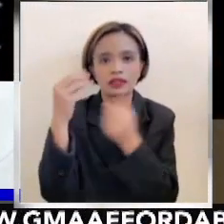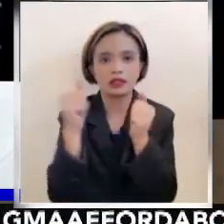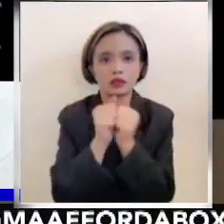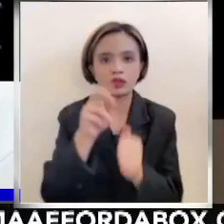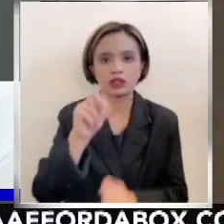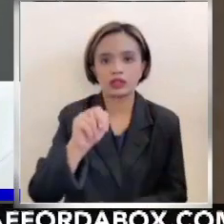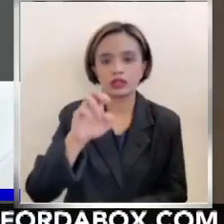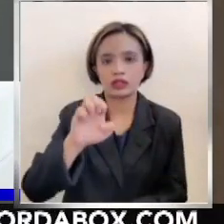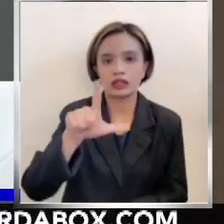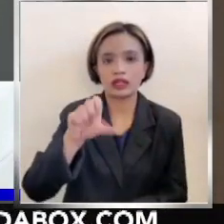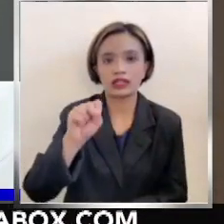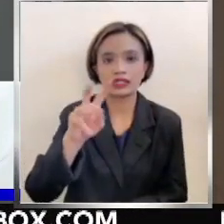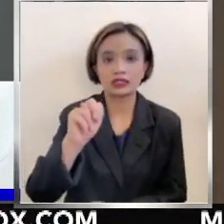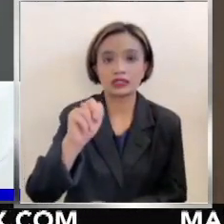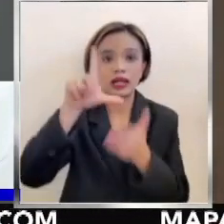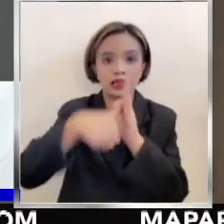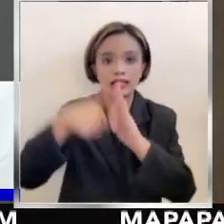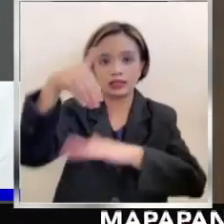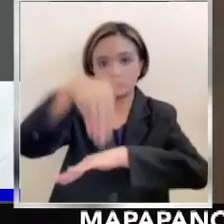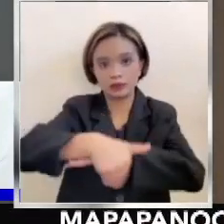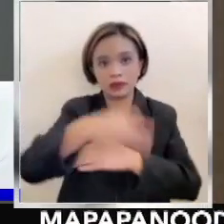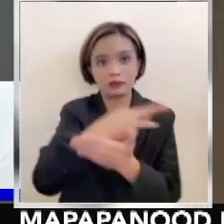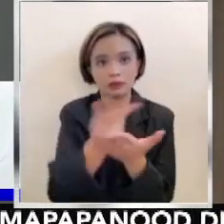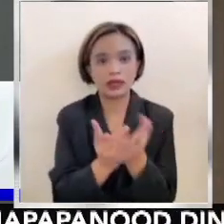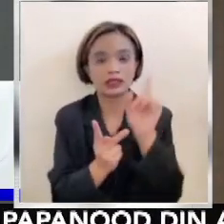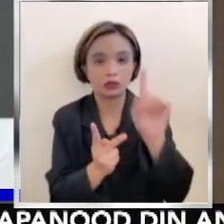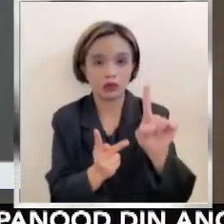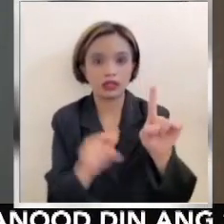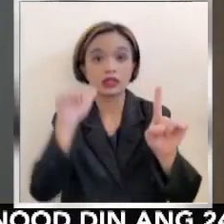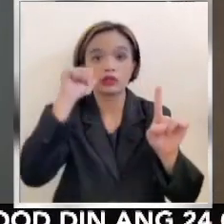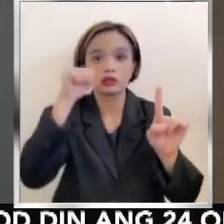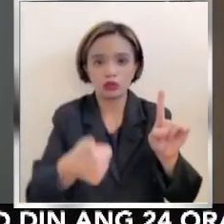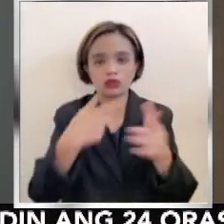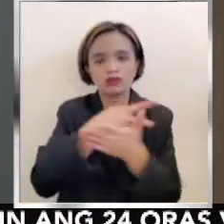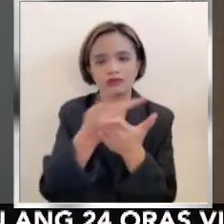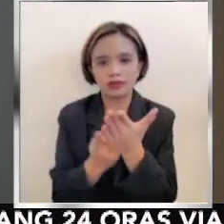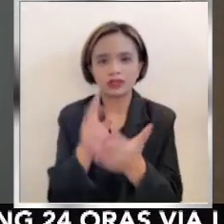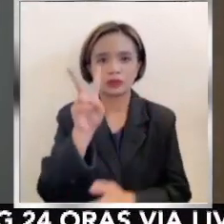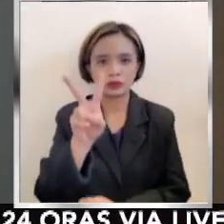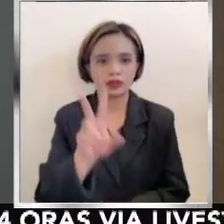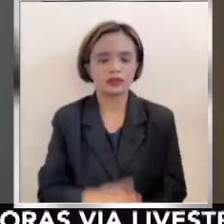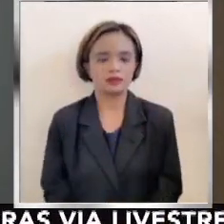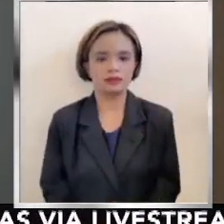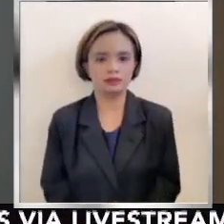gabi at Part 2 bukas. Nelson Canlas updated sa Showbiz Happenings.